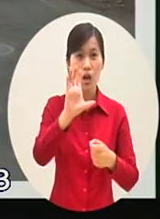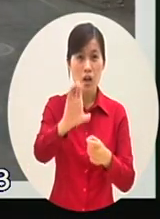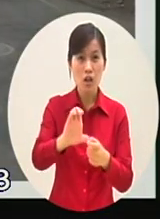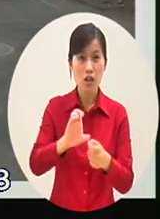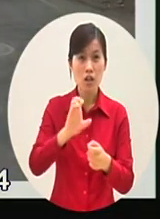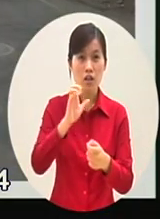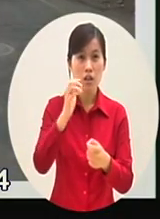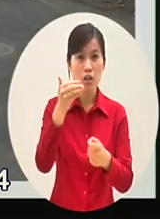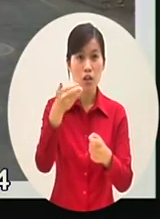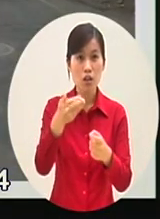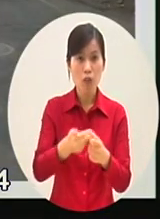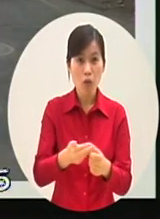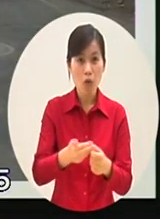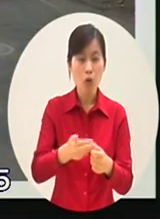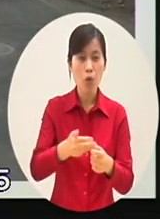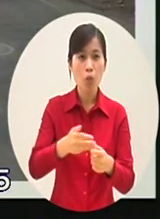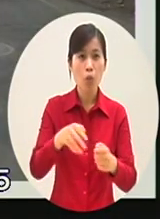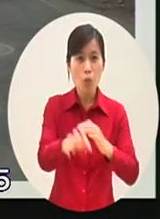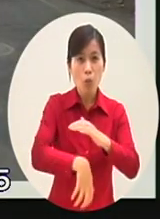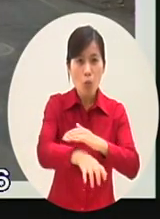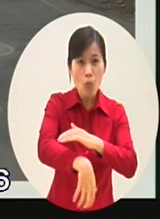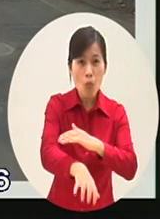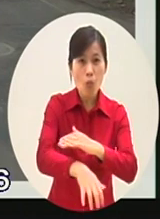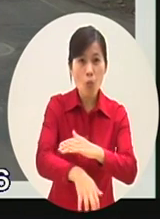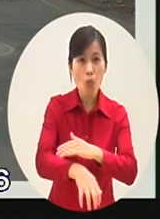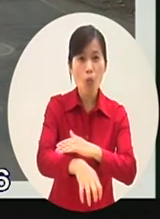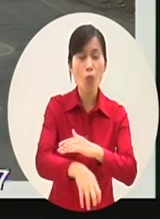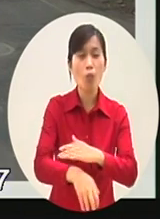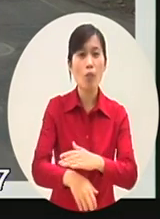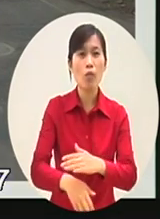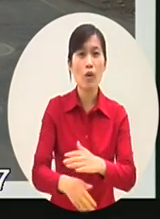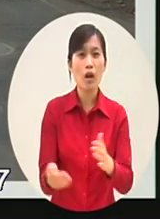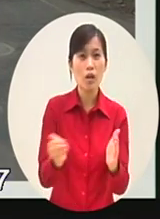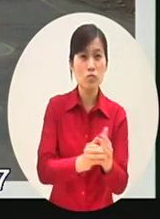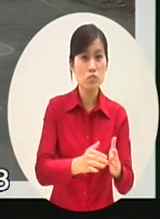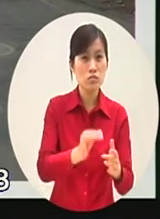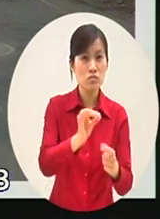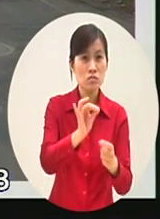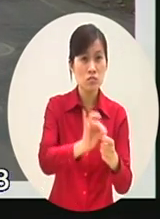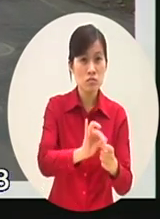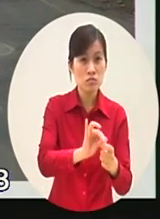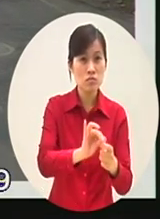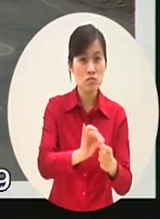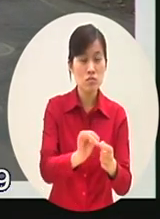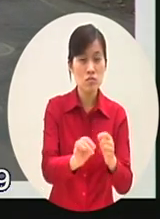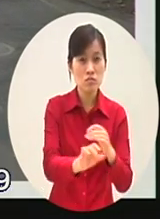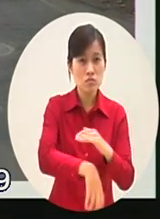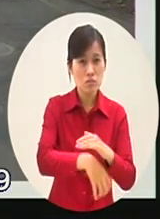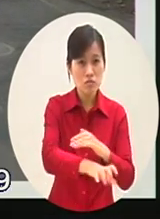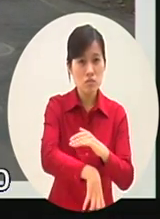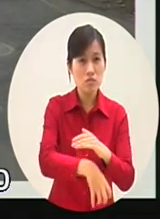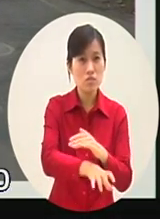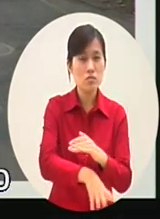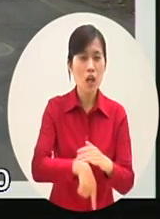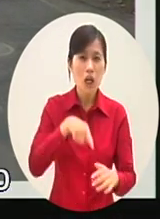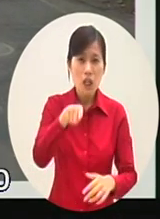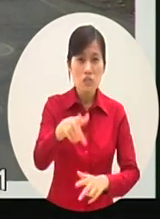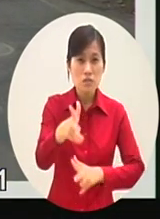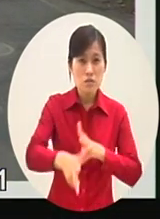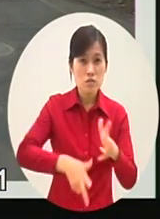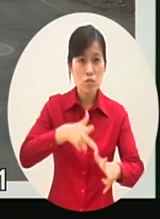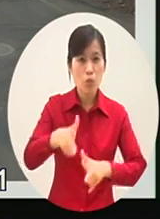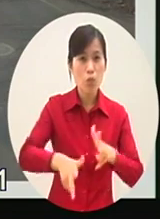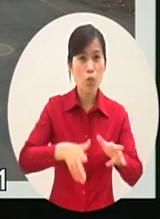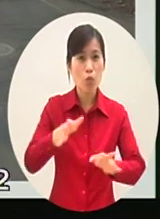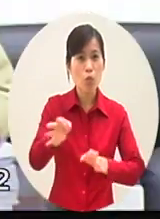的工程到100年，结果发现呢这个道路这个厂商抓